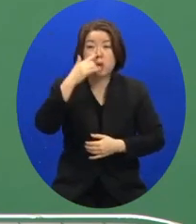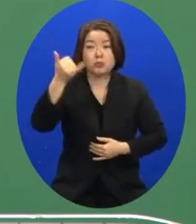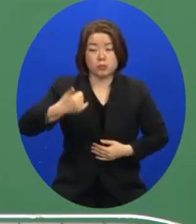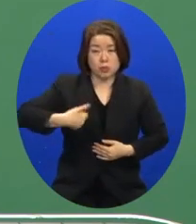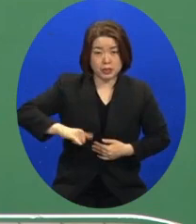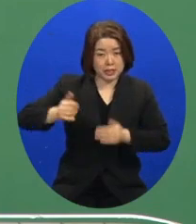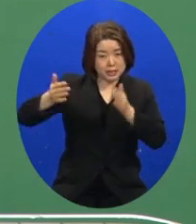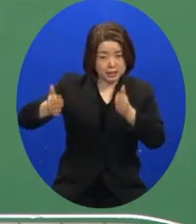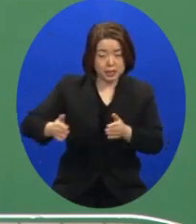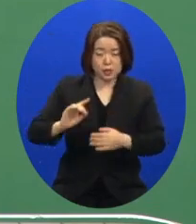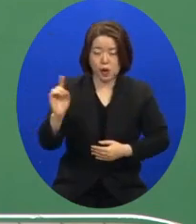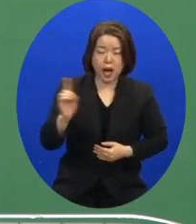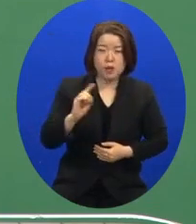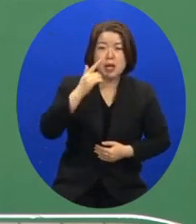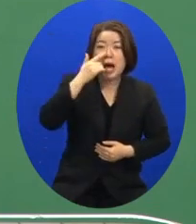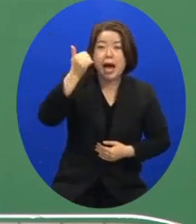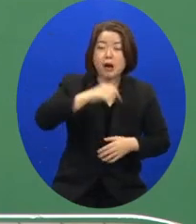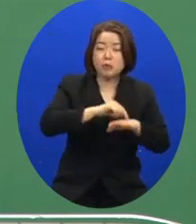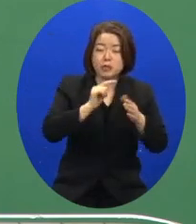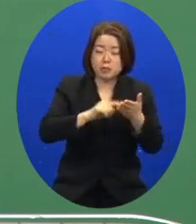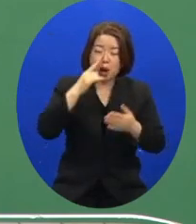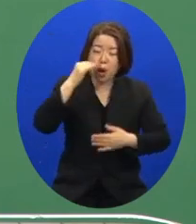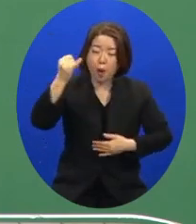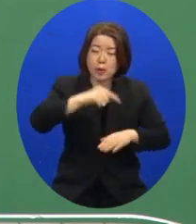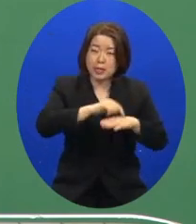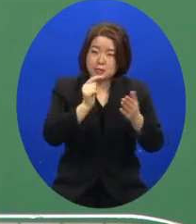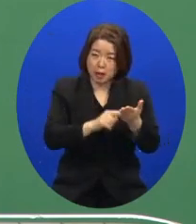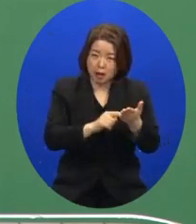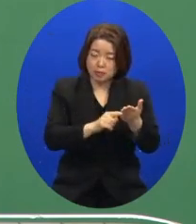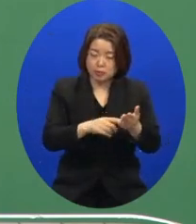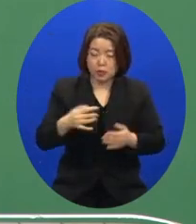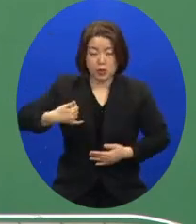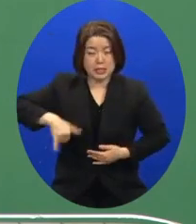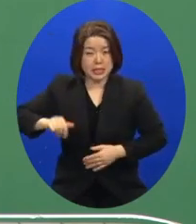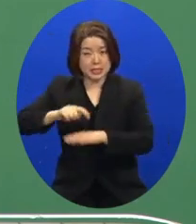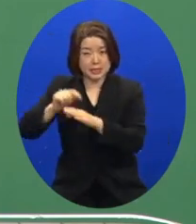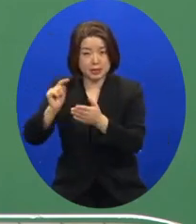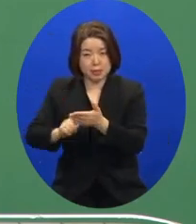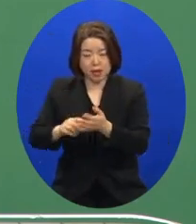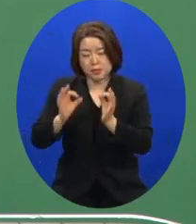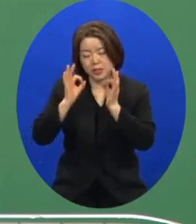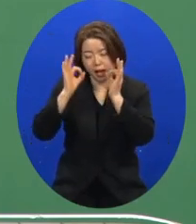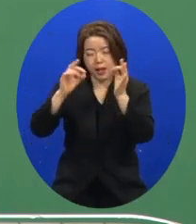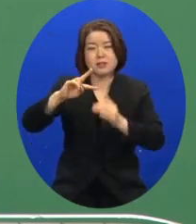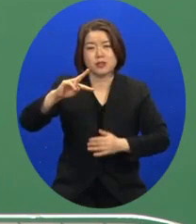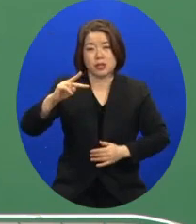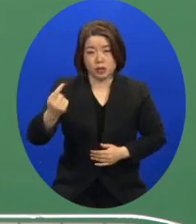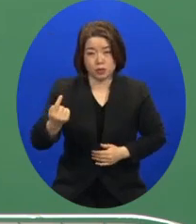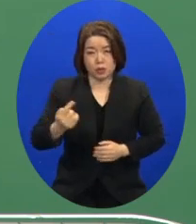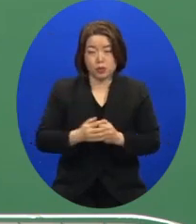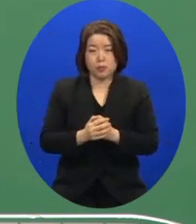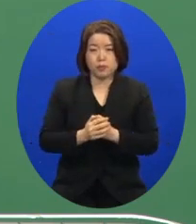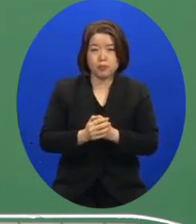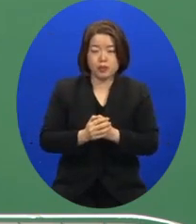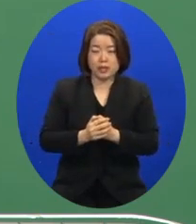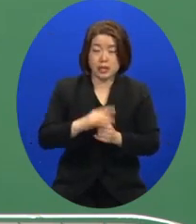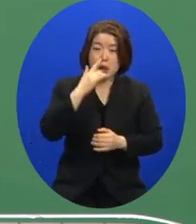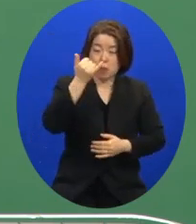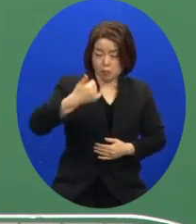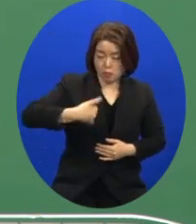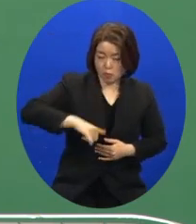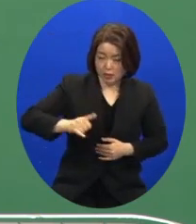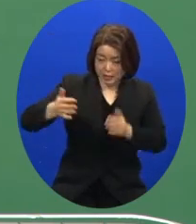아무리 아버지 마음, 어머니 마음, 자식의 마음이 간절해도 부모